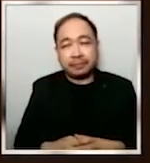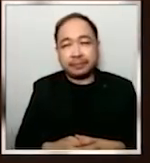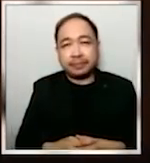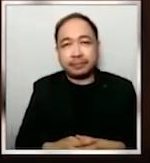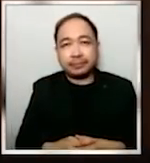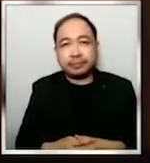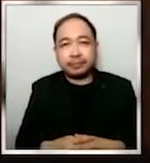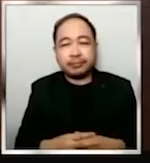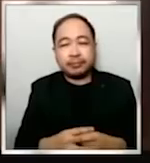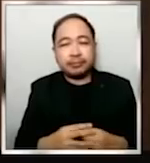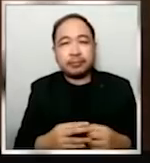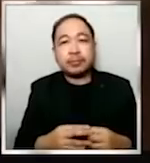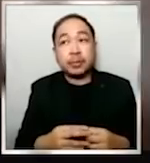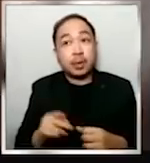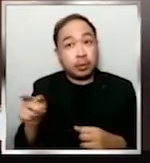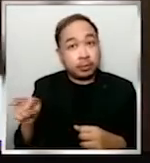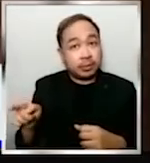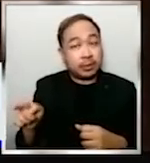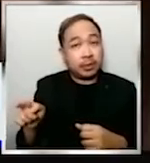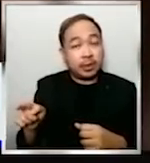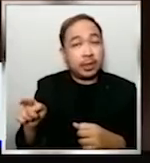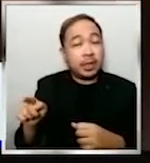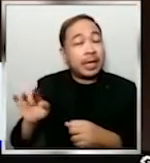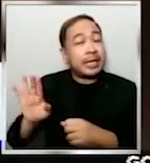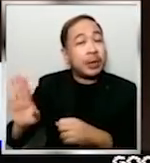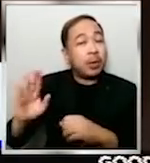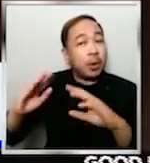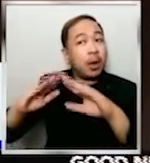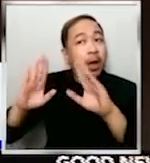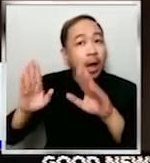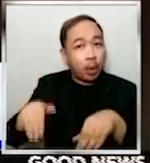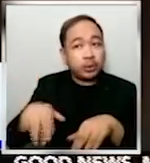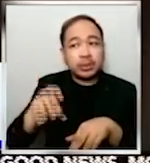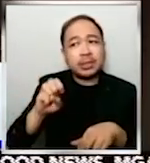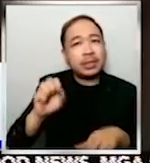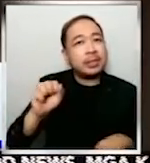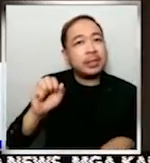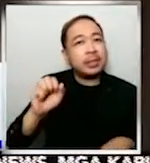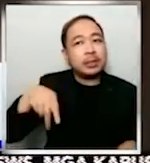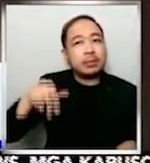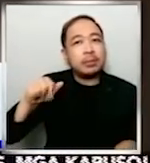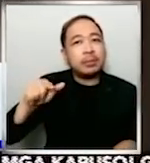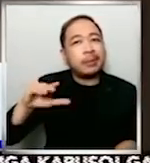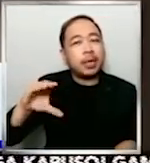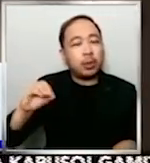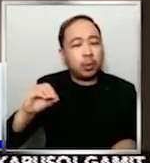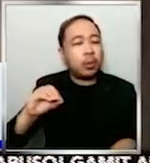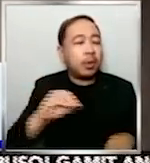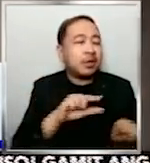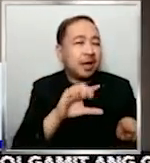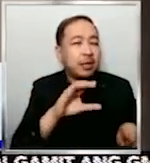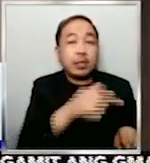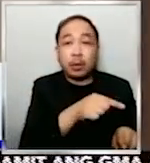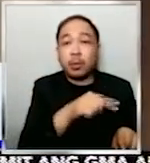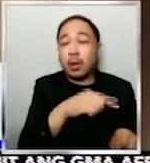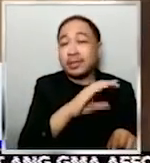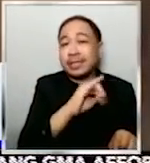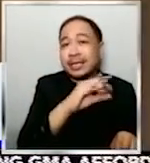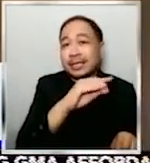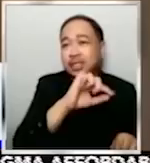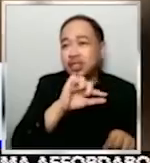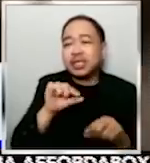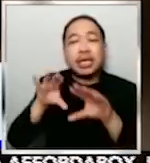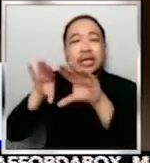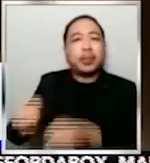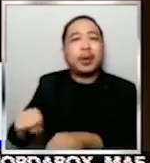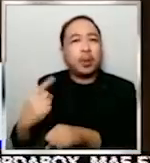Sa loob mismo ng kanilang bahay sa Sampaloc, Maynila, inaresto ng CIDG Manila ang suspect na si John Han Lee matapos mahuling nagbebenta